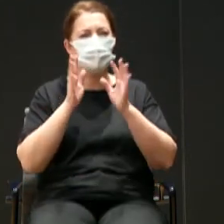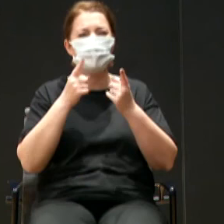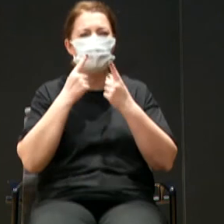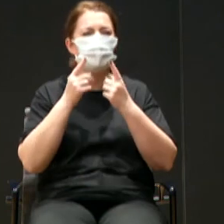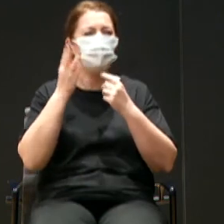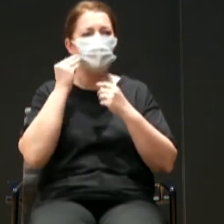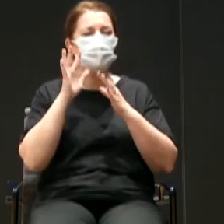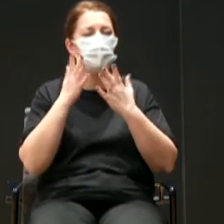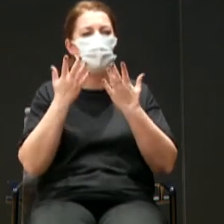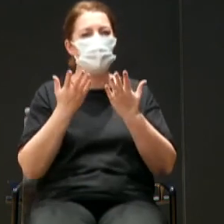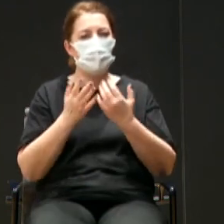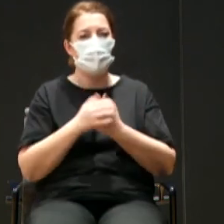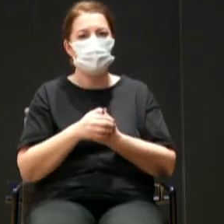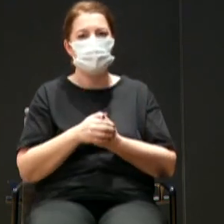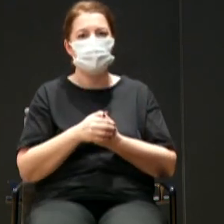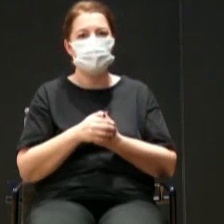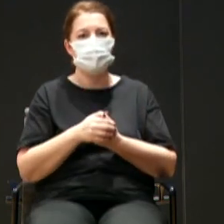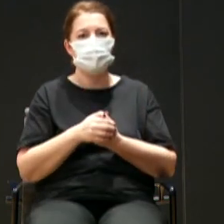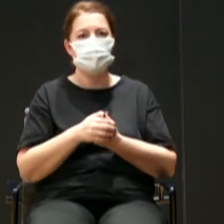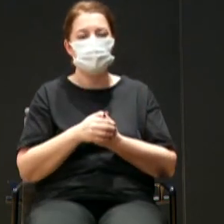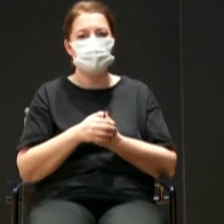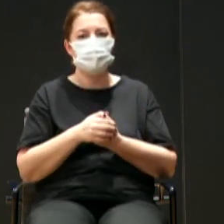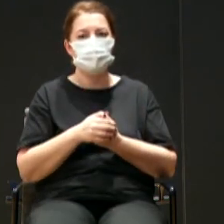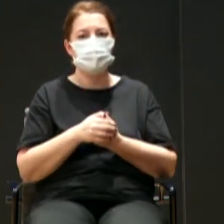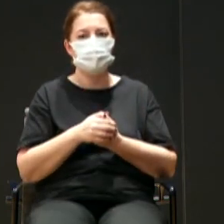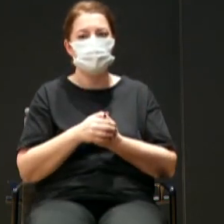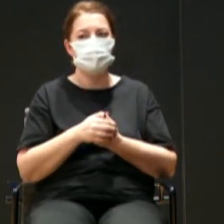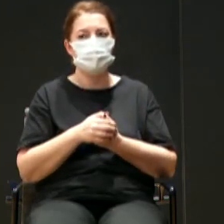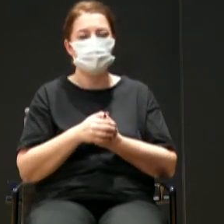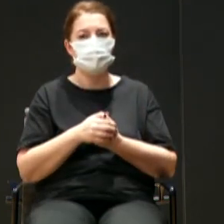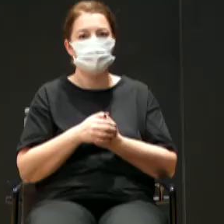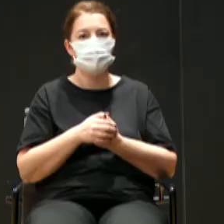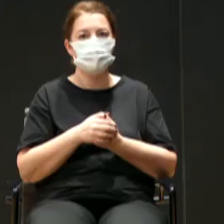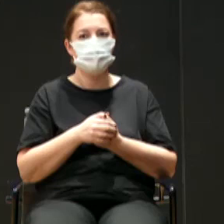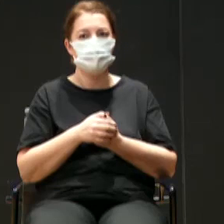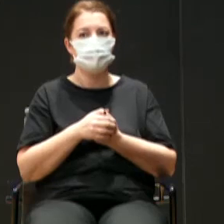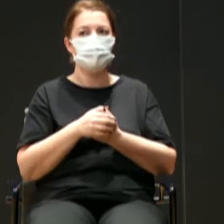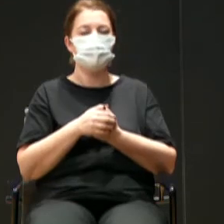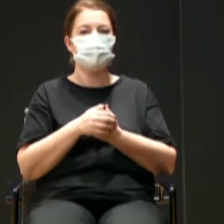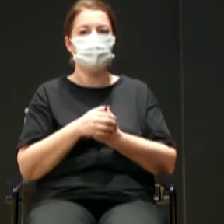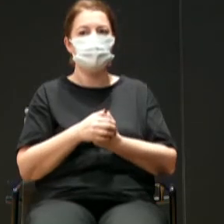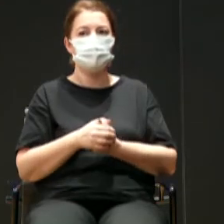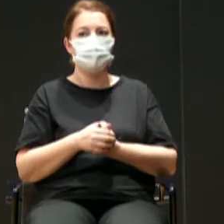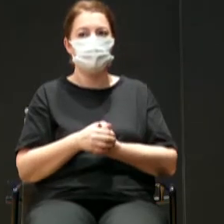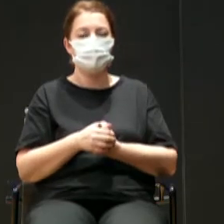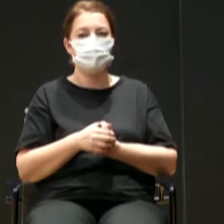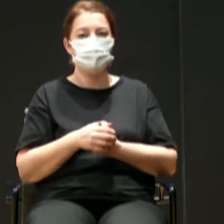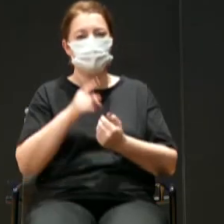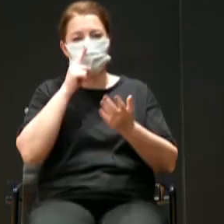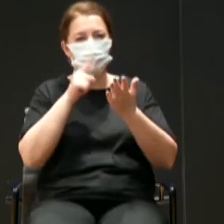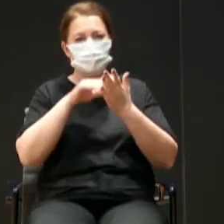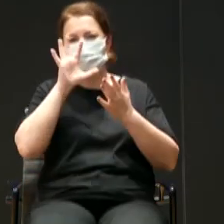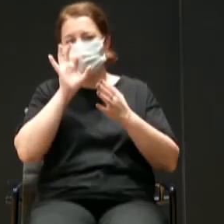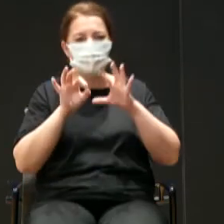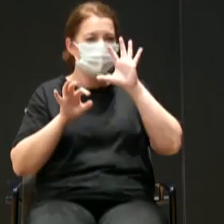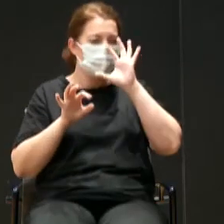anlamı yok. Ama ben tam bakın, salonun tam ortasına bakıyorum. Ama inanın kimse